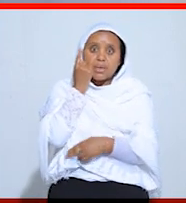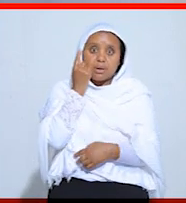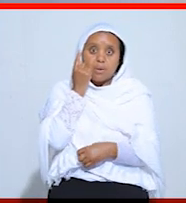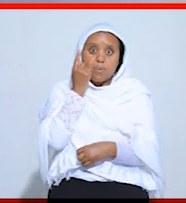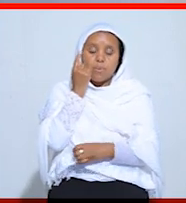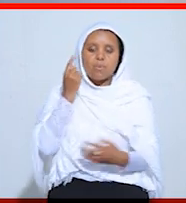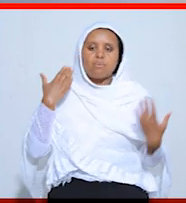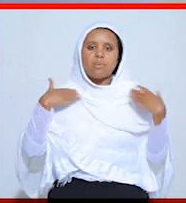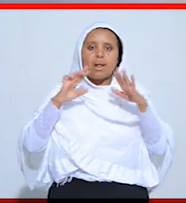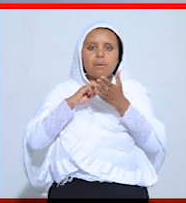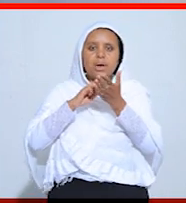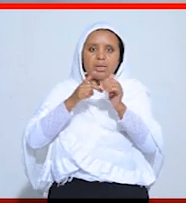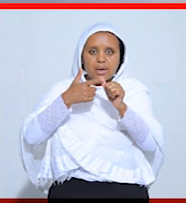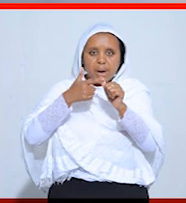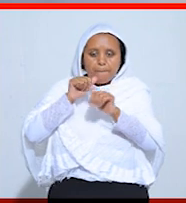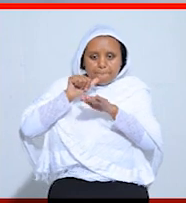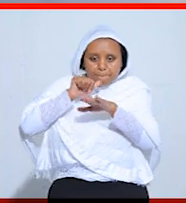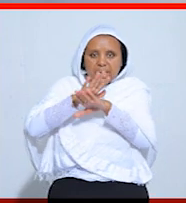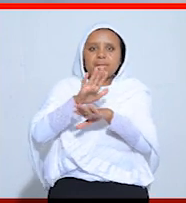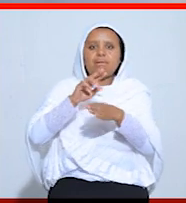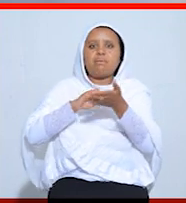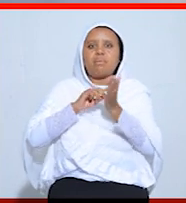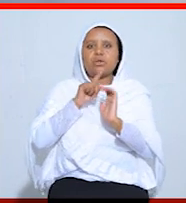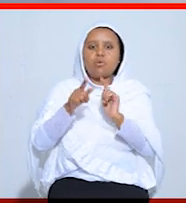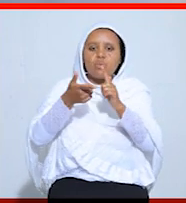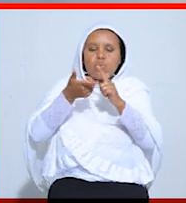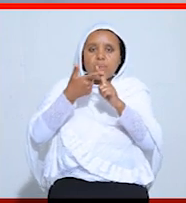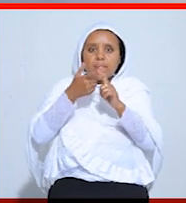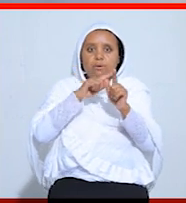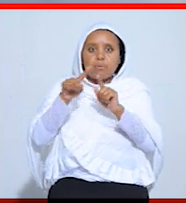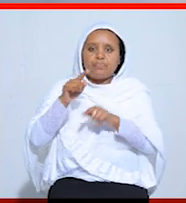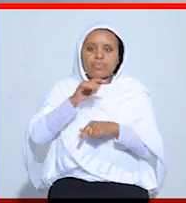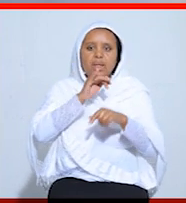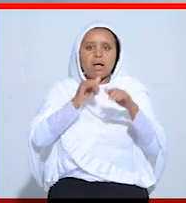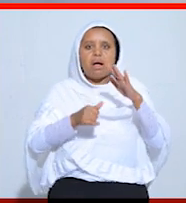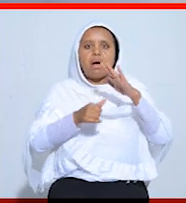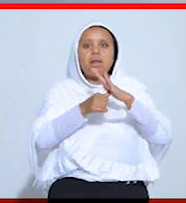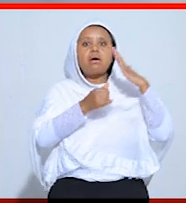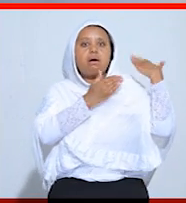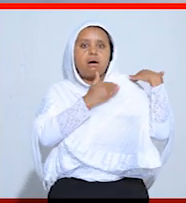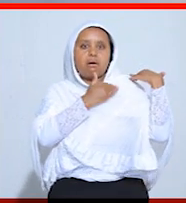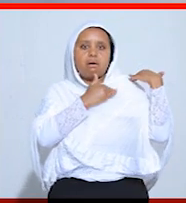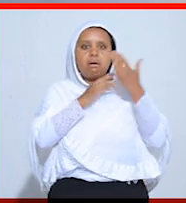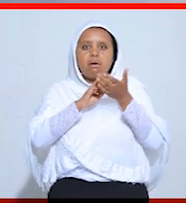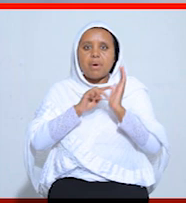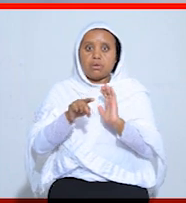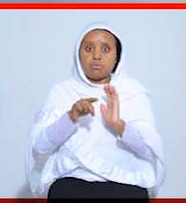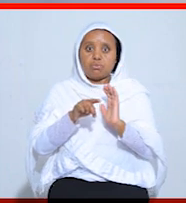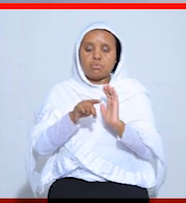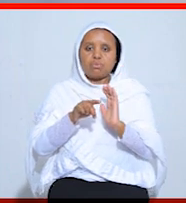እንደምንረዳው መልአክ ማለት አንደኛው መልእክተኛ ማለት ነው፣ ሁለተኛው ደግሞ አለቃ ማለት ነው። ስለዚህ